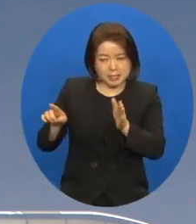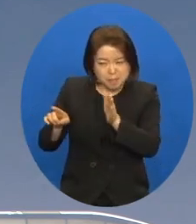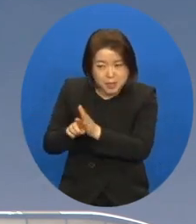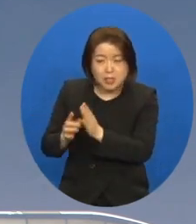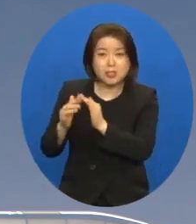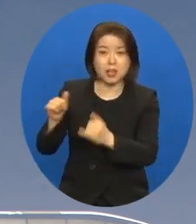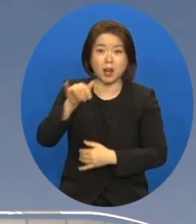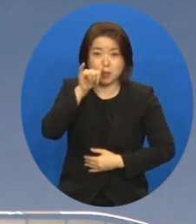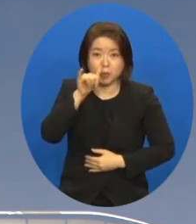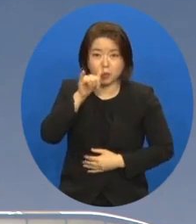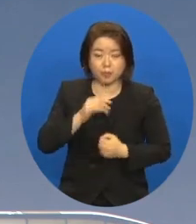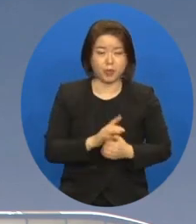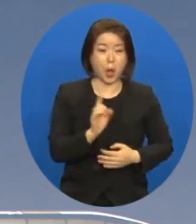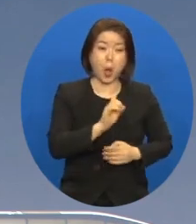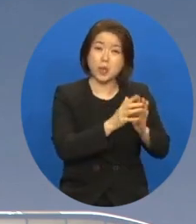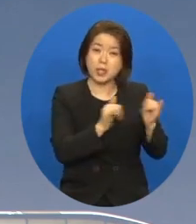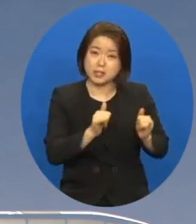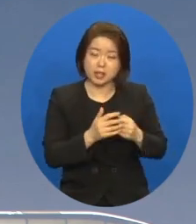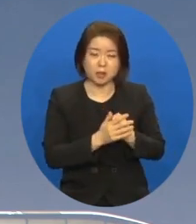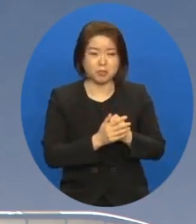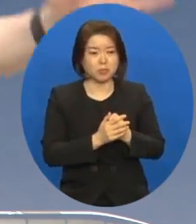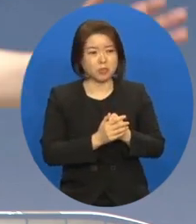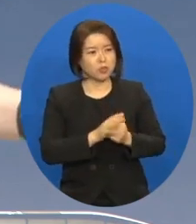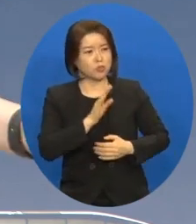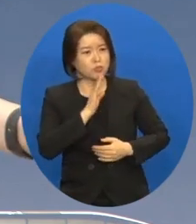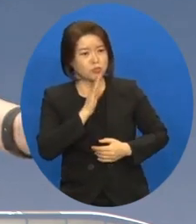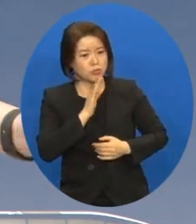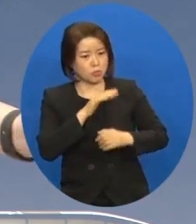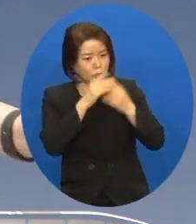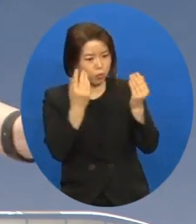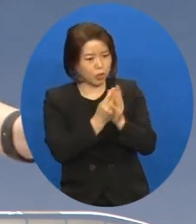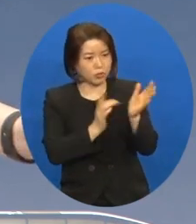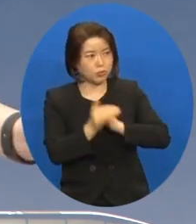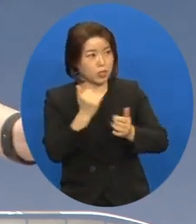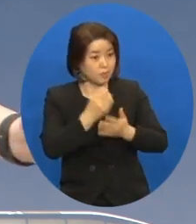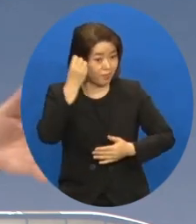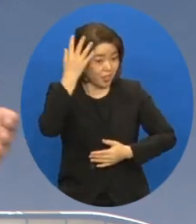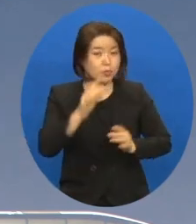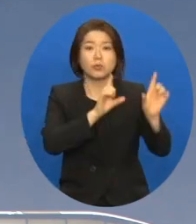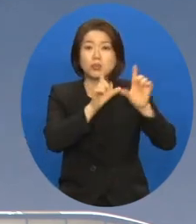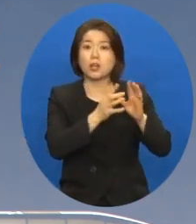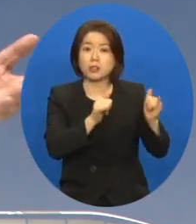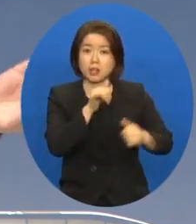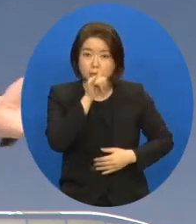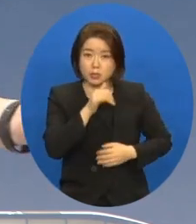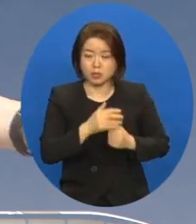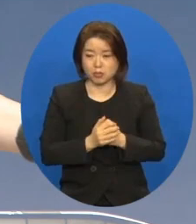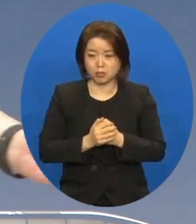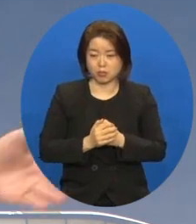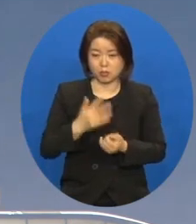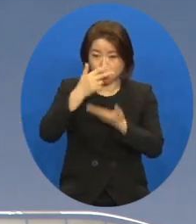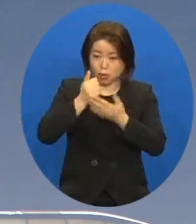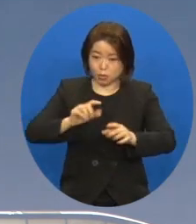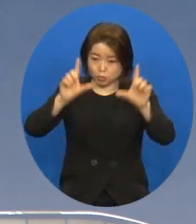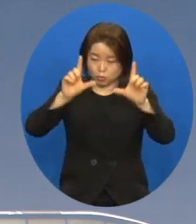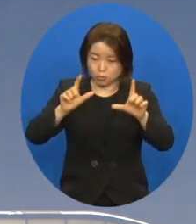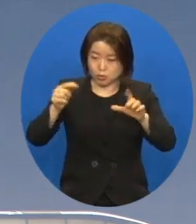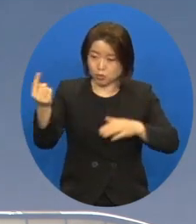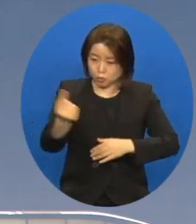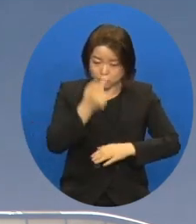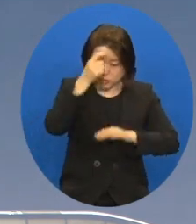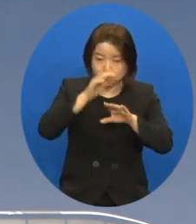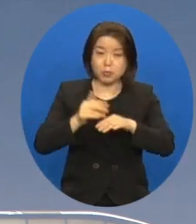있고 어떤 사람은 진짜 예수님을 완전히 잊어버리고 사는 거예요. 이렇게 주일에 교회는 나와서 예배는